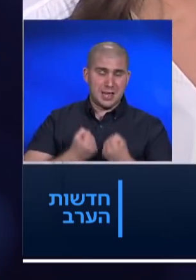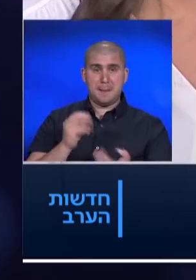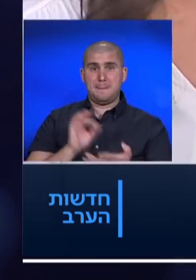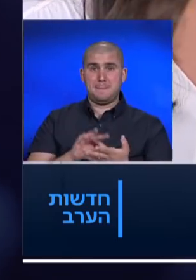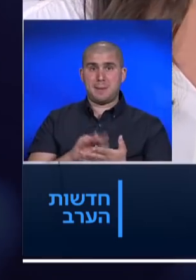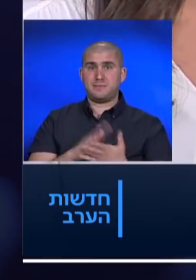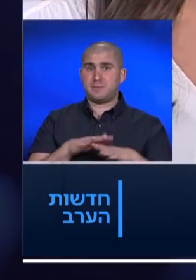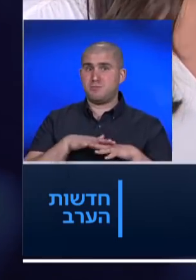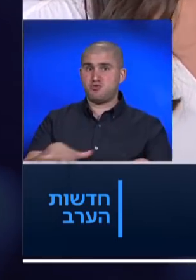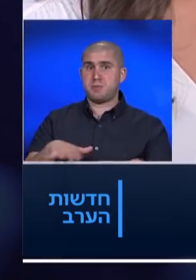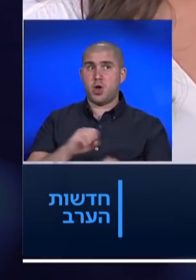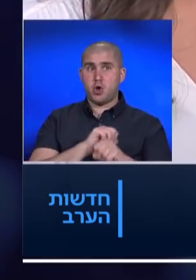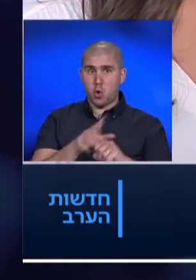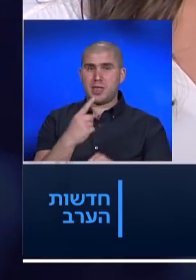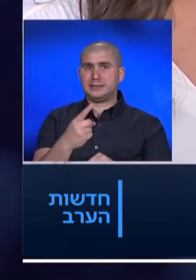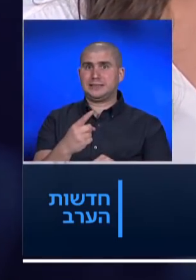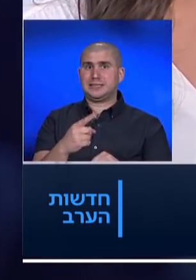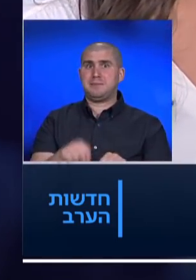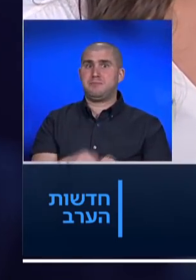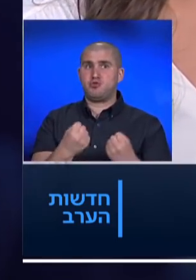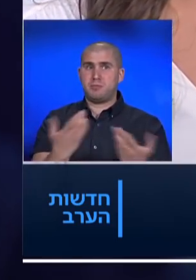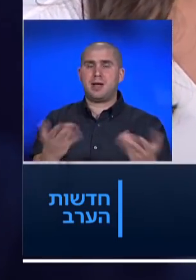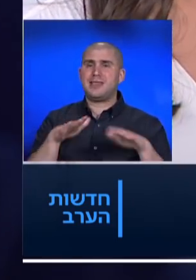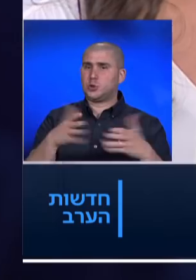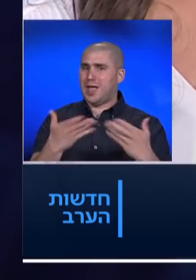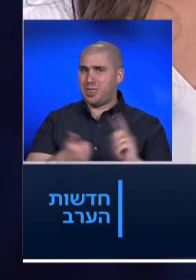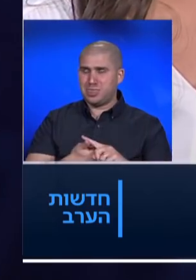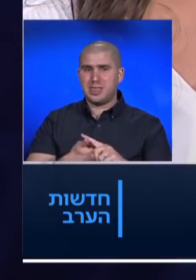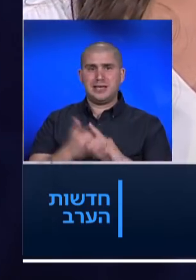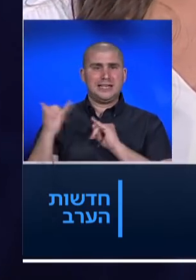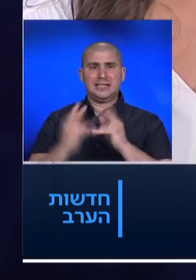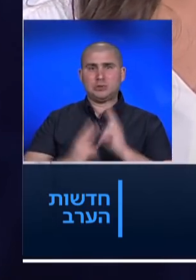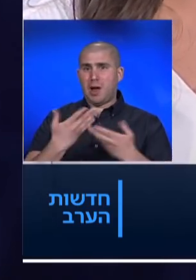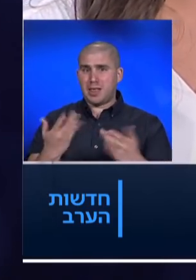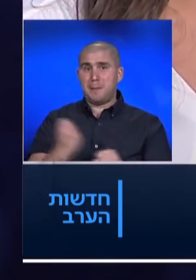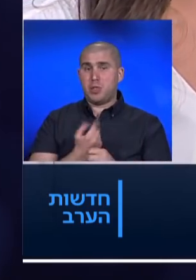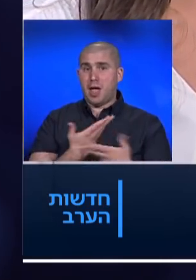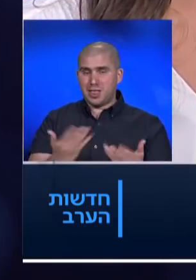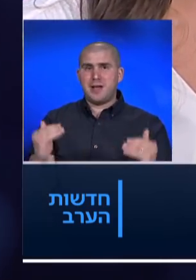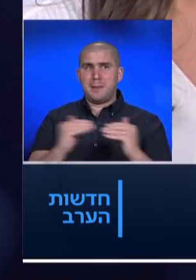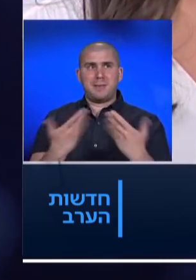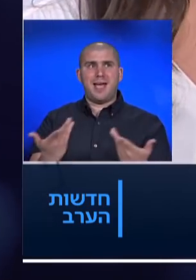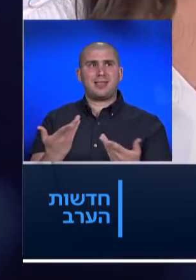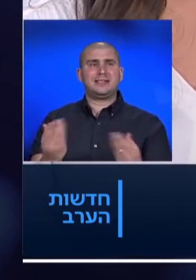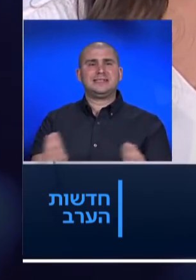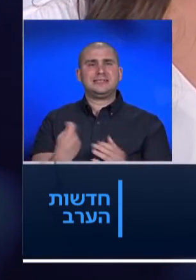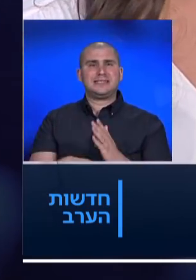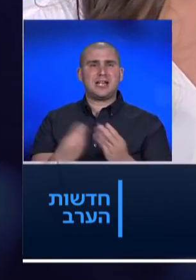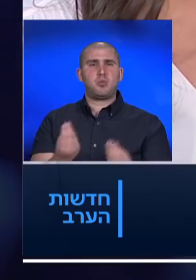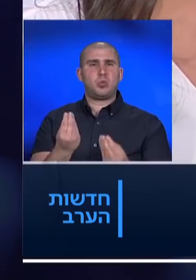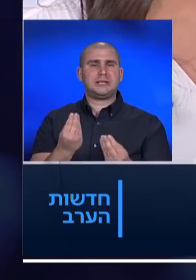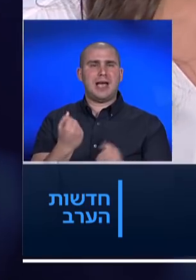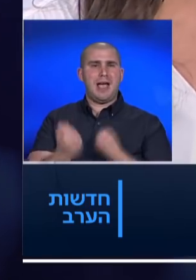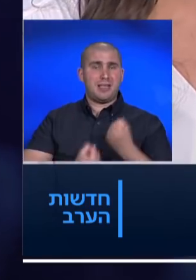הקורונה, שהוא משבר ריאלי, אין טיסות, אין ייצור, אין פעילות, ובהתאם אין צריכה של מוצרי אנרגיה. הטרגדיה של